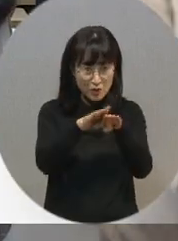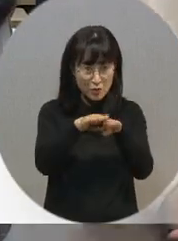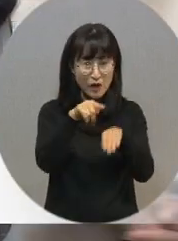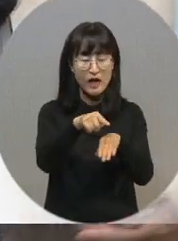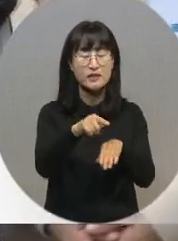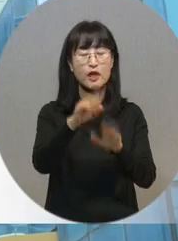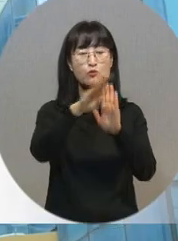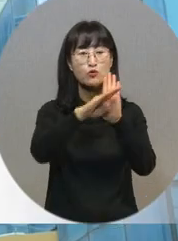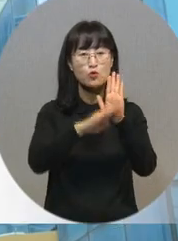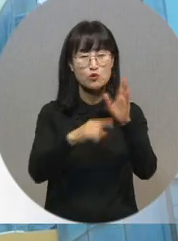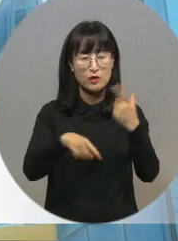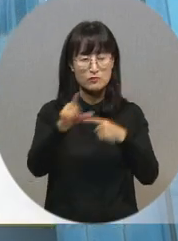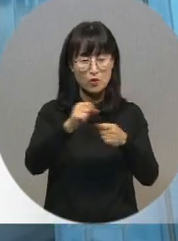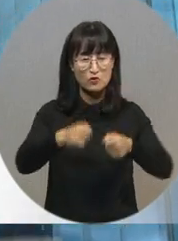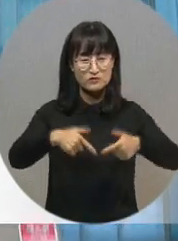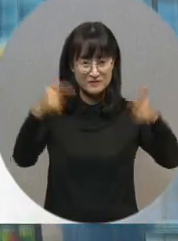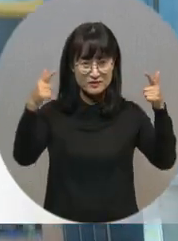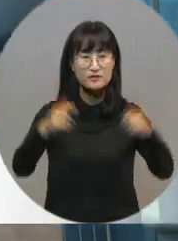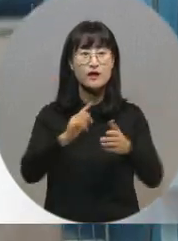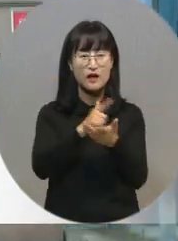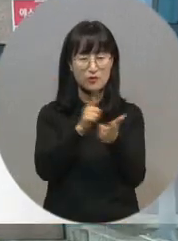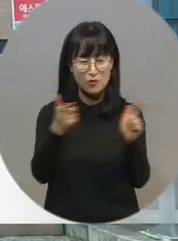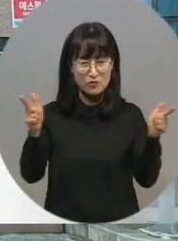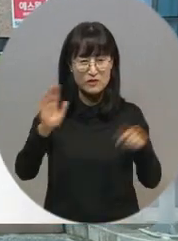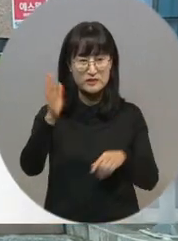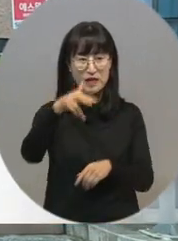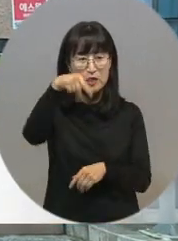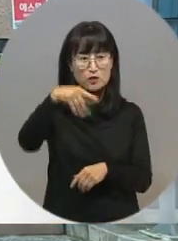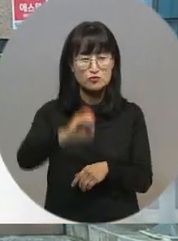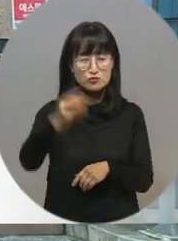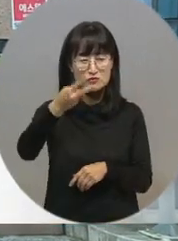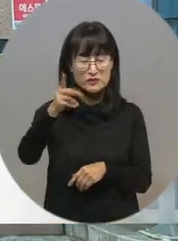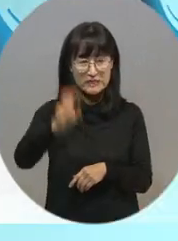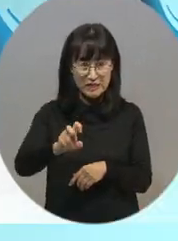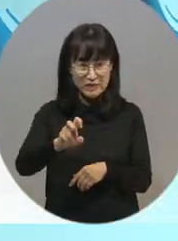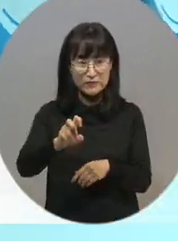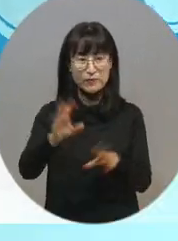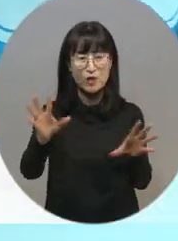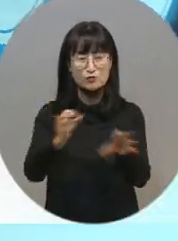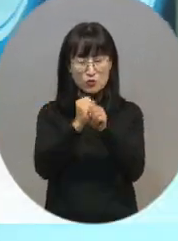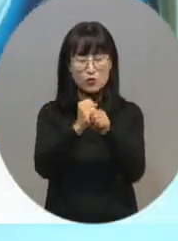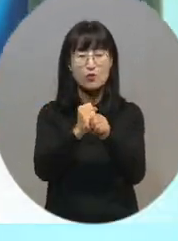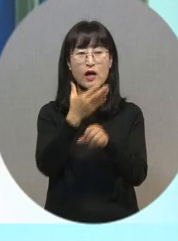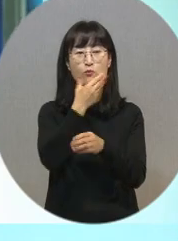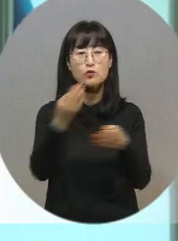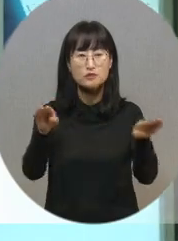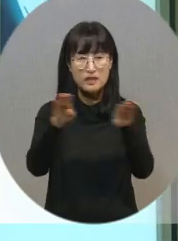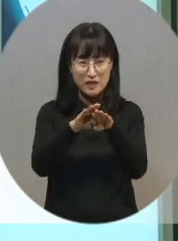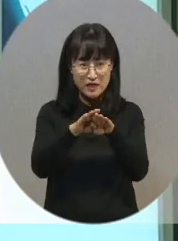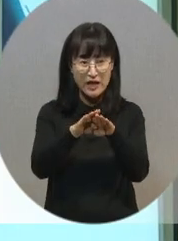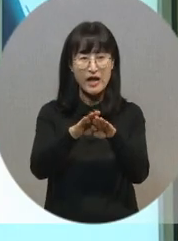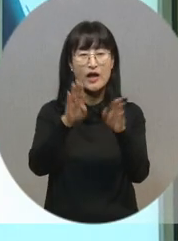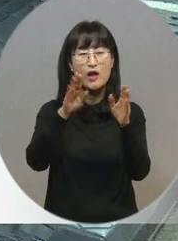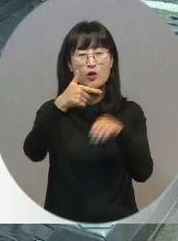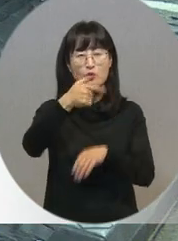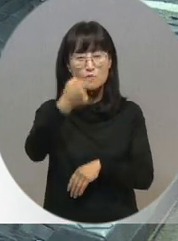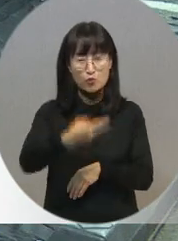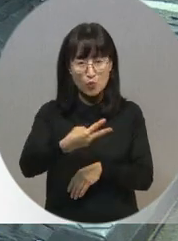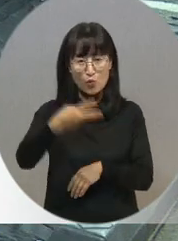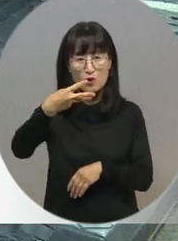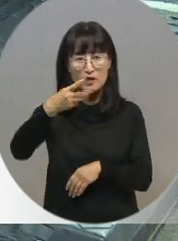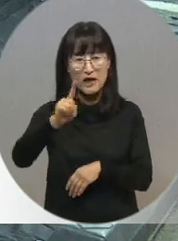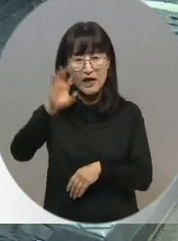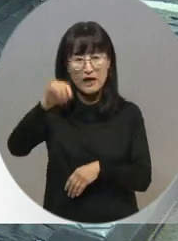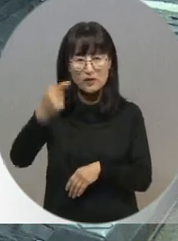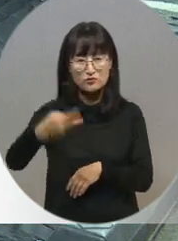다양해지고 있습니다. 지난 14일 중림종합사회복지관은 미래복합문화공간인 놀라운드 개소를 기념해 다양한